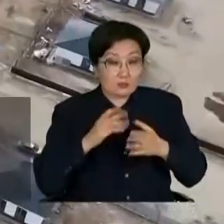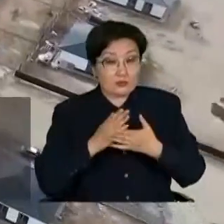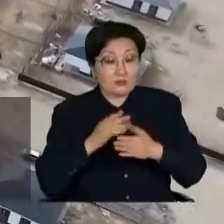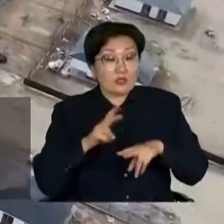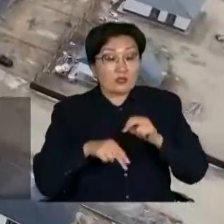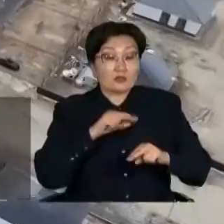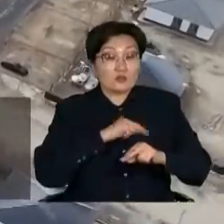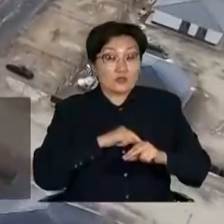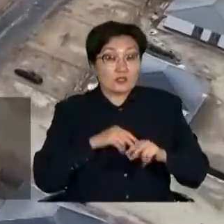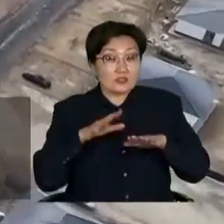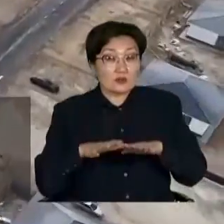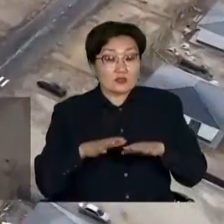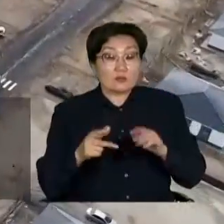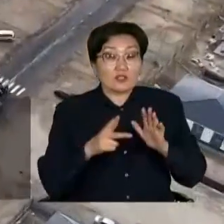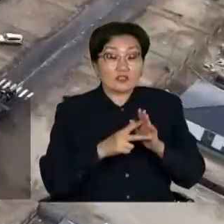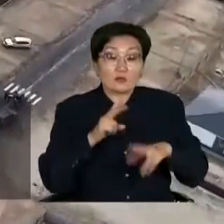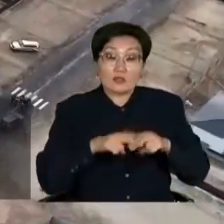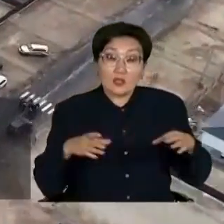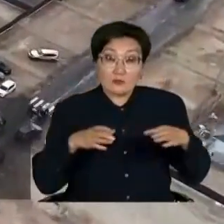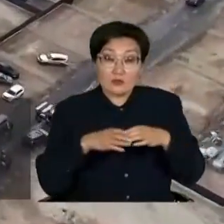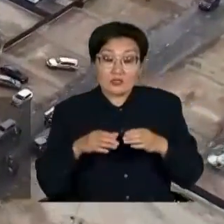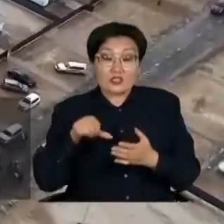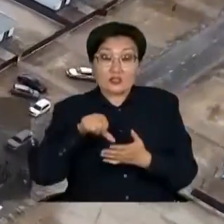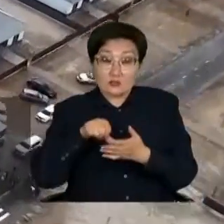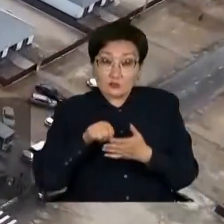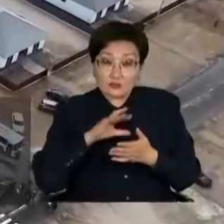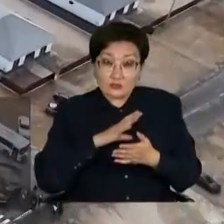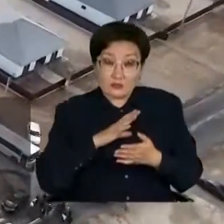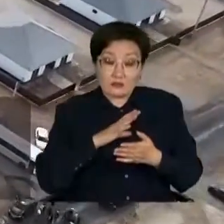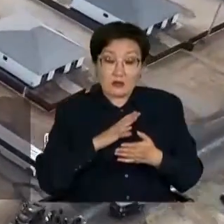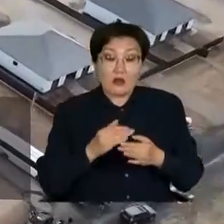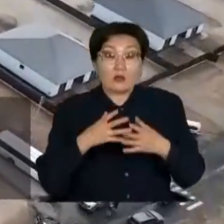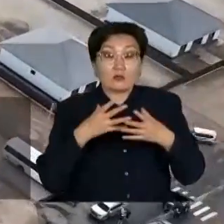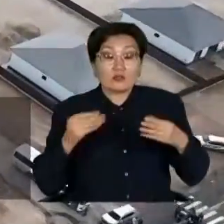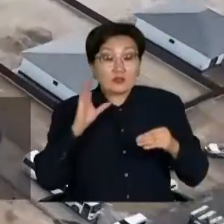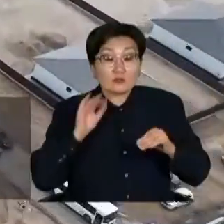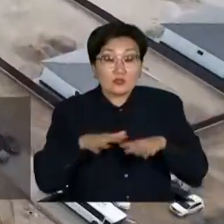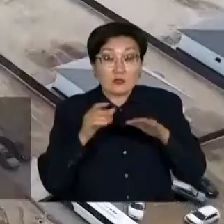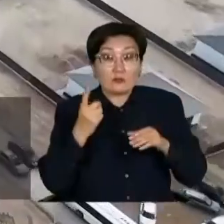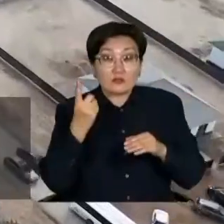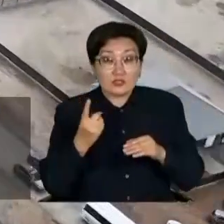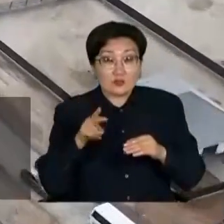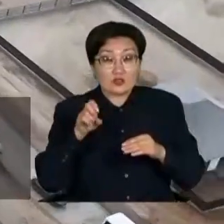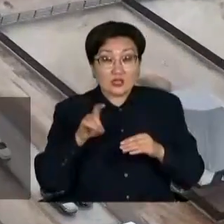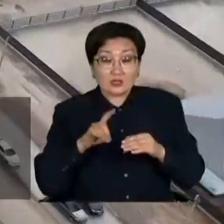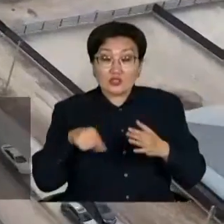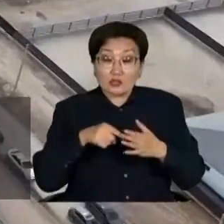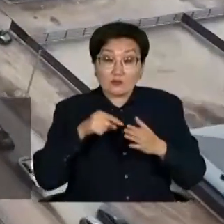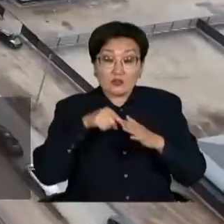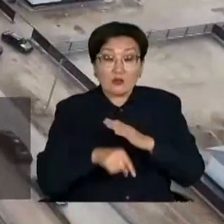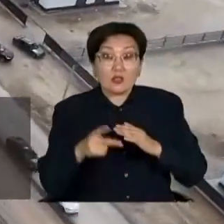Құрылыс жұмыстарына жергілікті 8 мердігер мекеме жұмылдырылыпты. Еске салайық, көктемгі тасқында бір ғана Құлсары қаласының